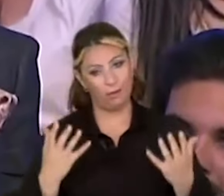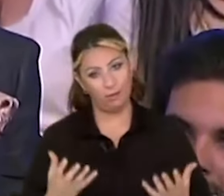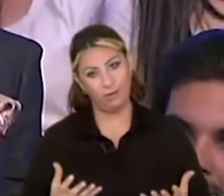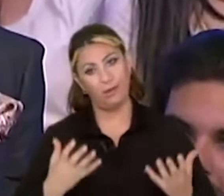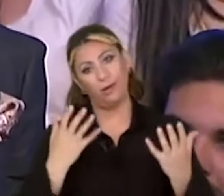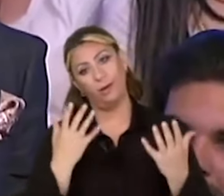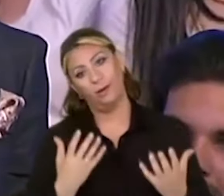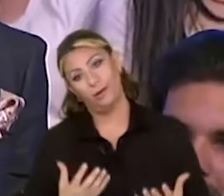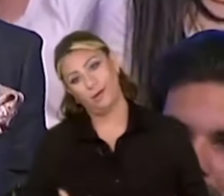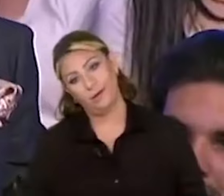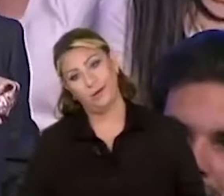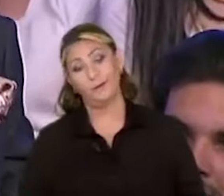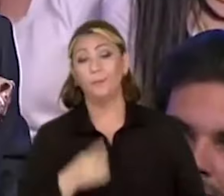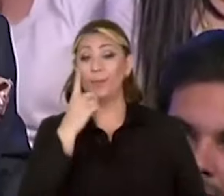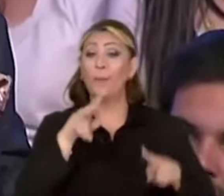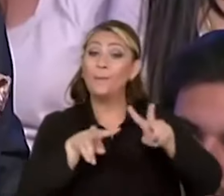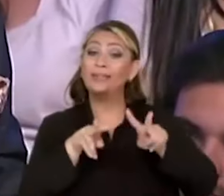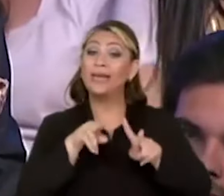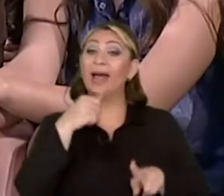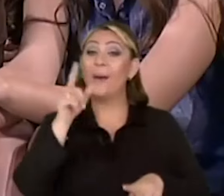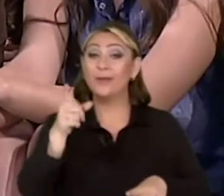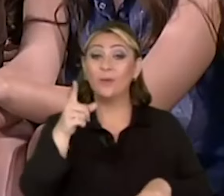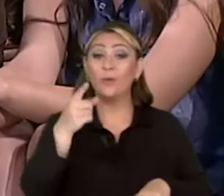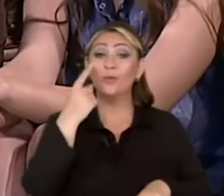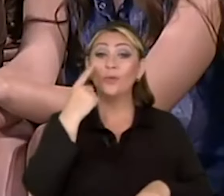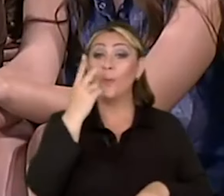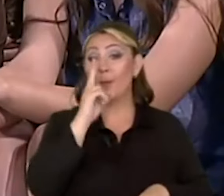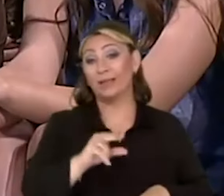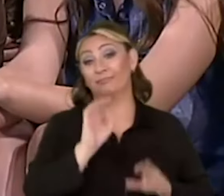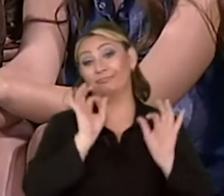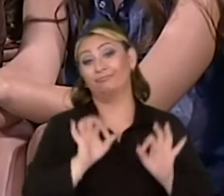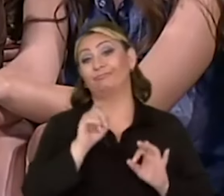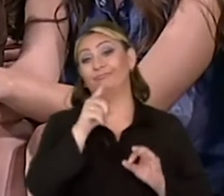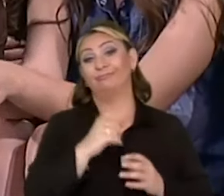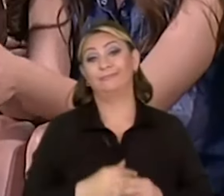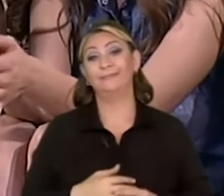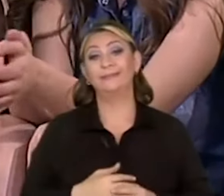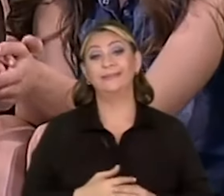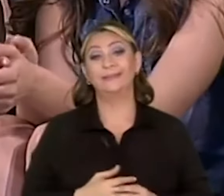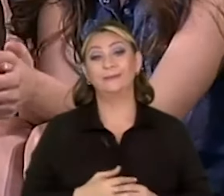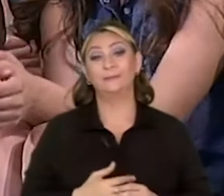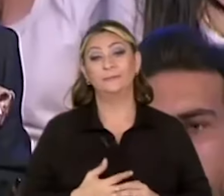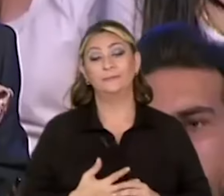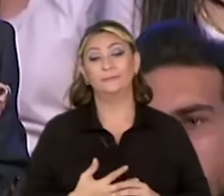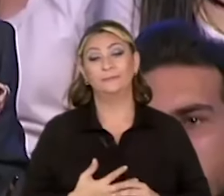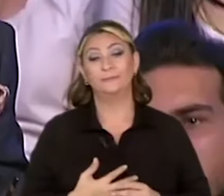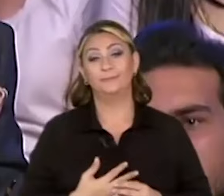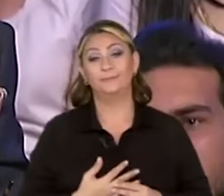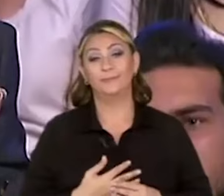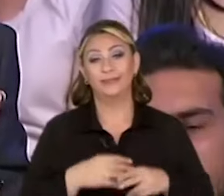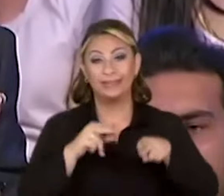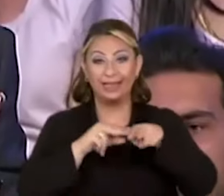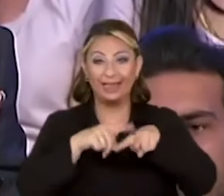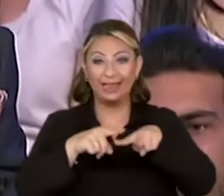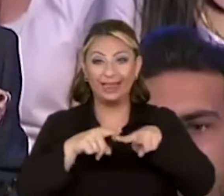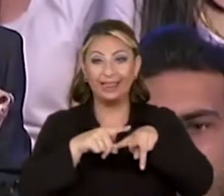ağır ağır. Bir Masar abinin performansını çok beğendim. Teşekkür ederim. Kenan